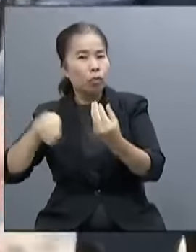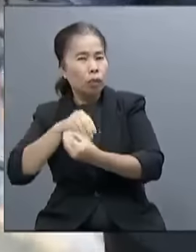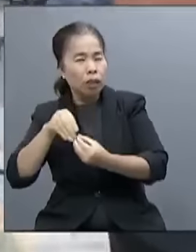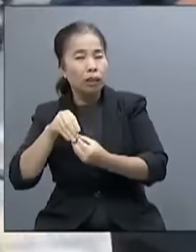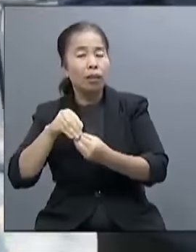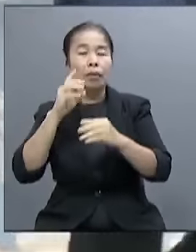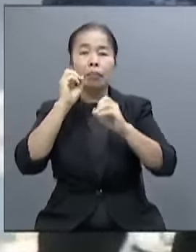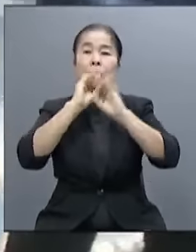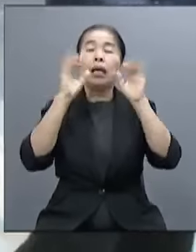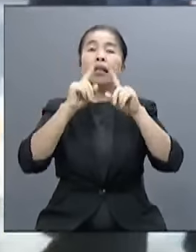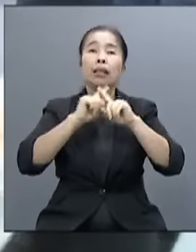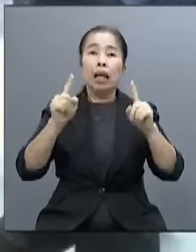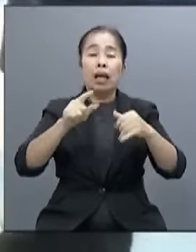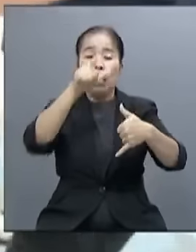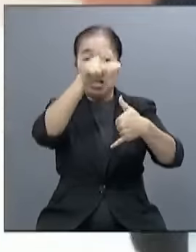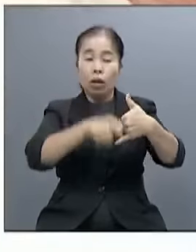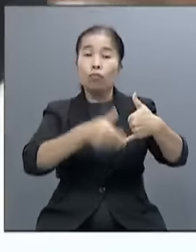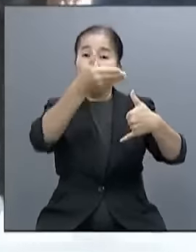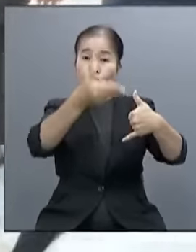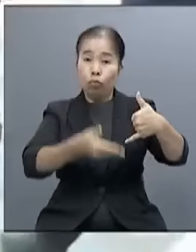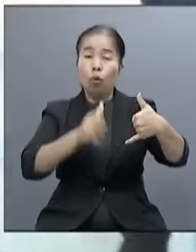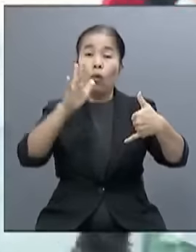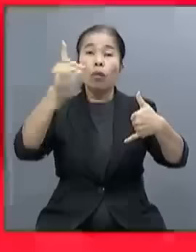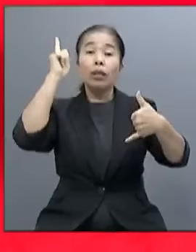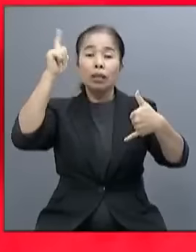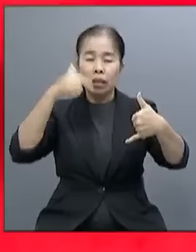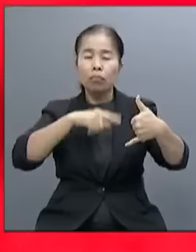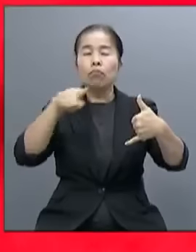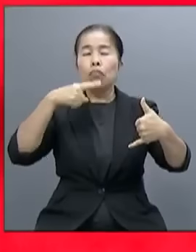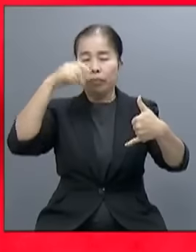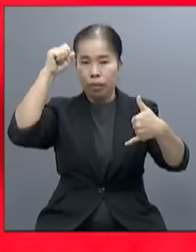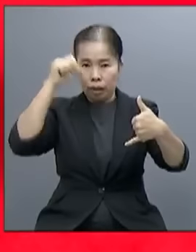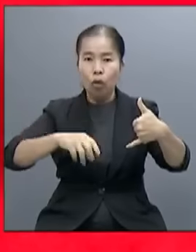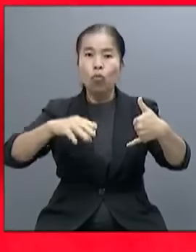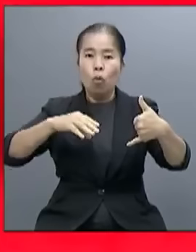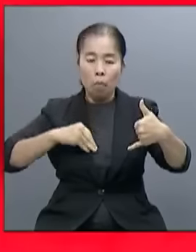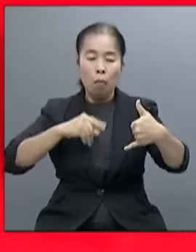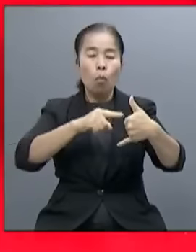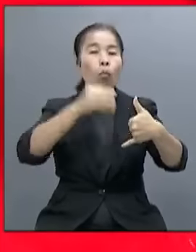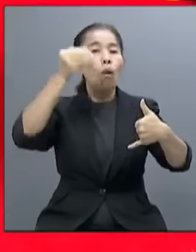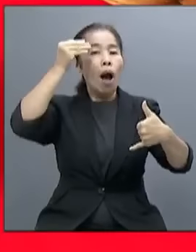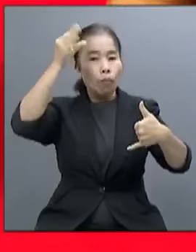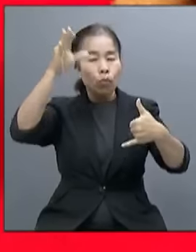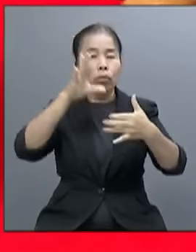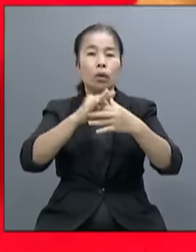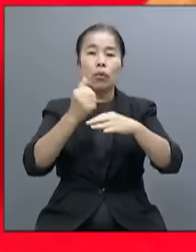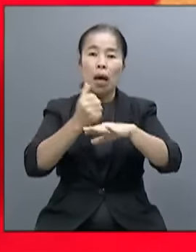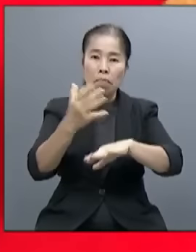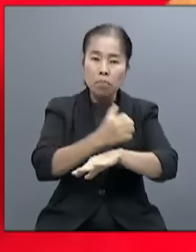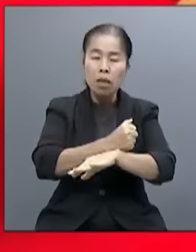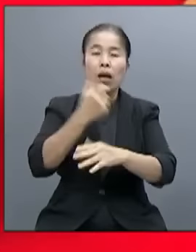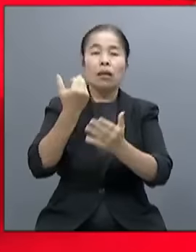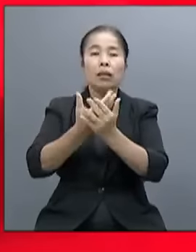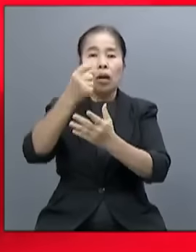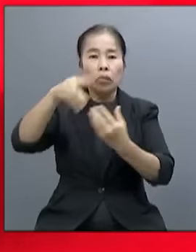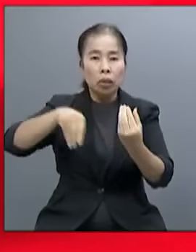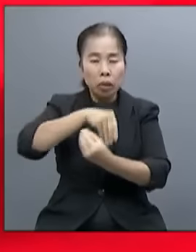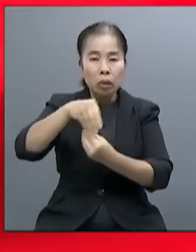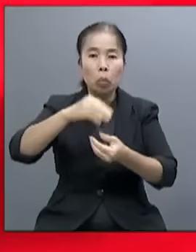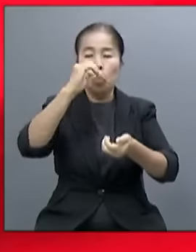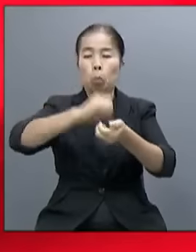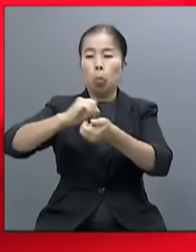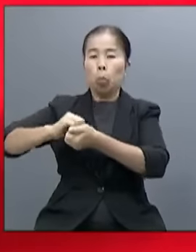าพิจารณาจากตัวคุณทักษิณบางอย่างก็ต้องยอมรับนะคะว่ามีทั้งความรู้ในด้านการเมืองทางเศรษฐกิจแล้วก็มีสายสัมพันธ์อัน